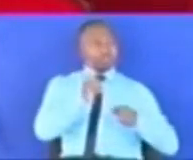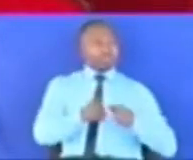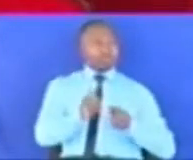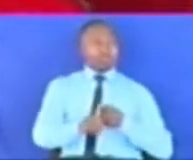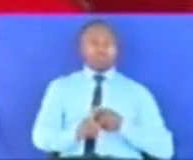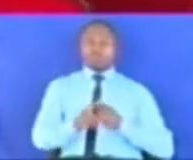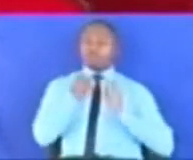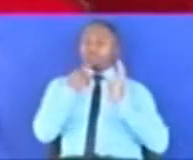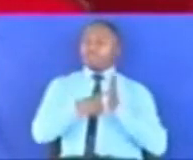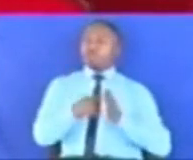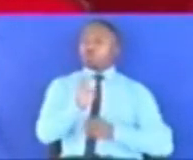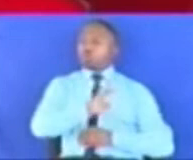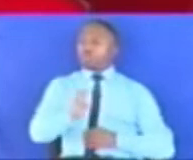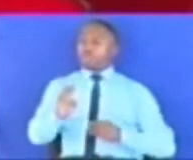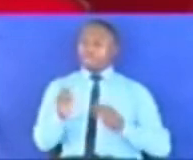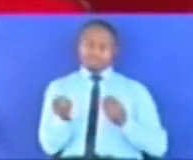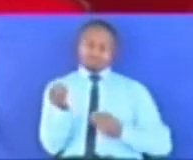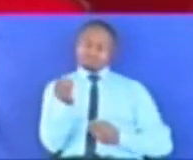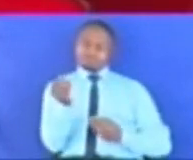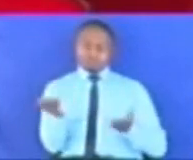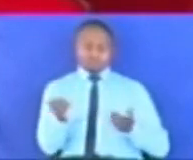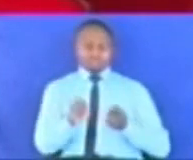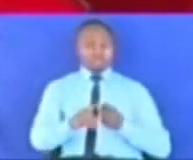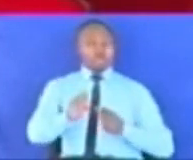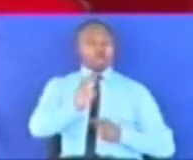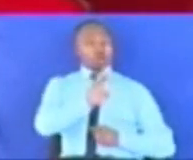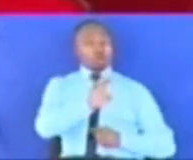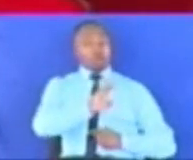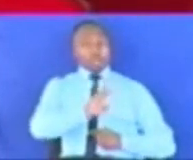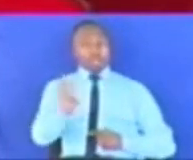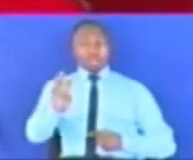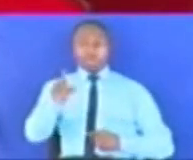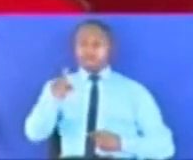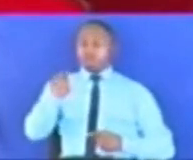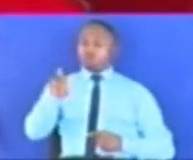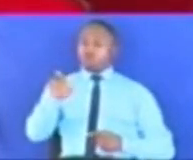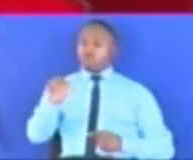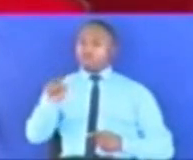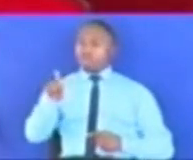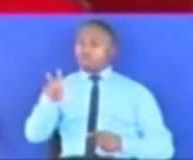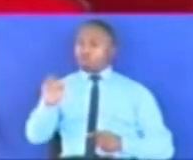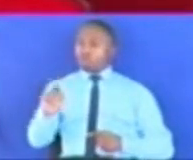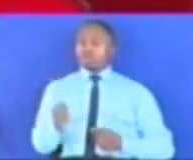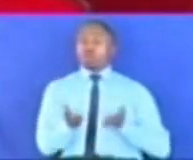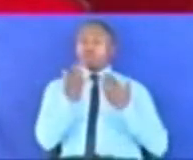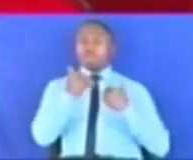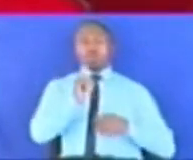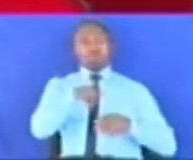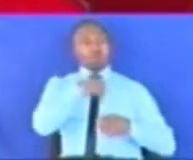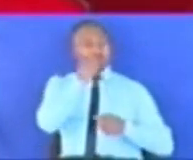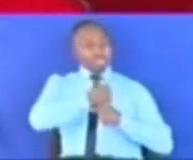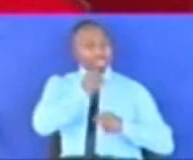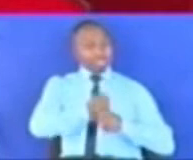mfano tu wilaya kadhaa tu, wilaya kwa mfano wilaya Ruangwa tulipaswa tuwe na watu wa